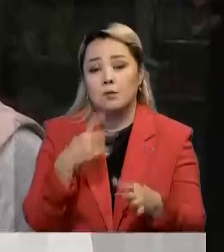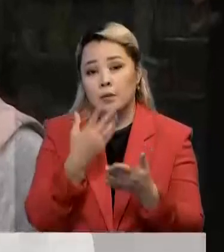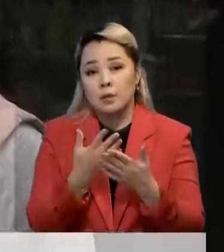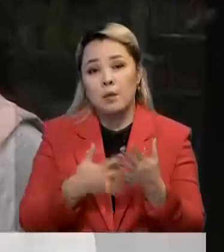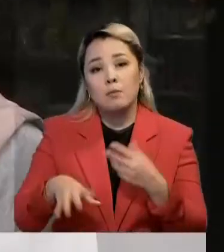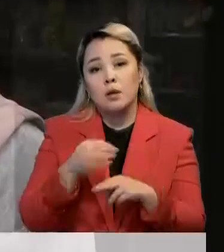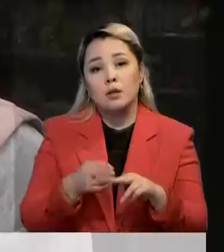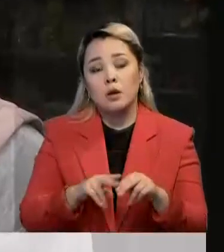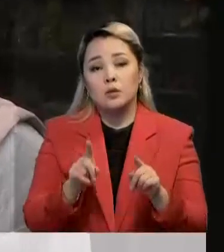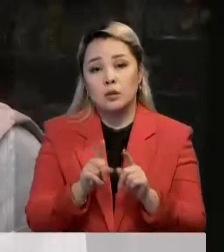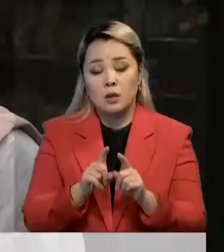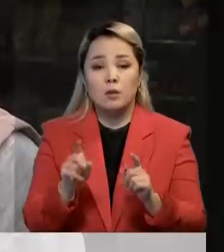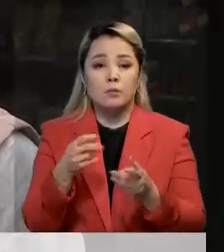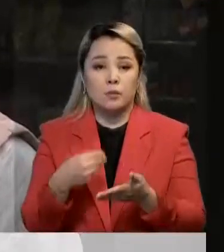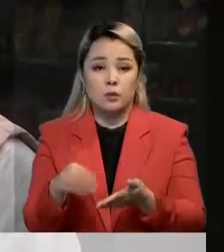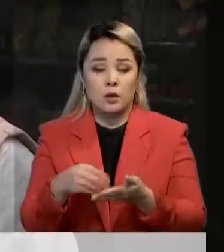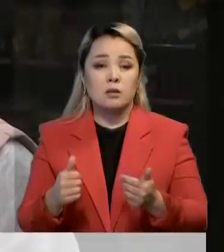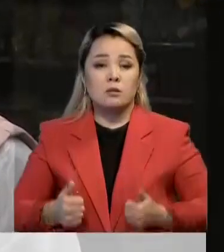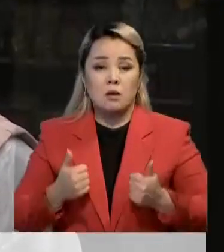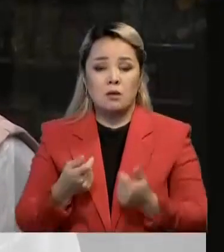біз бәрібір арзан сатып отырсамыз.